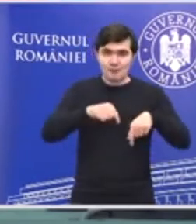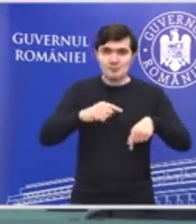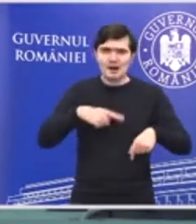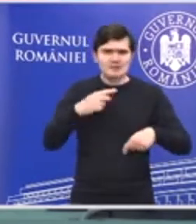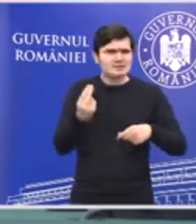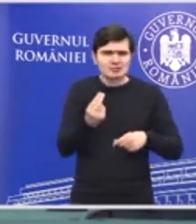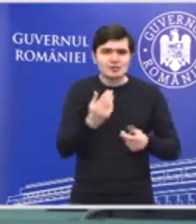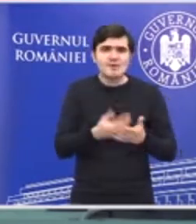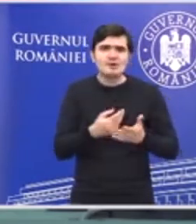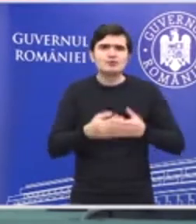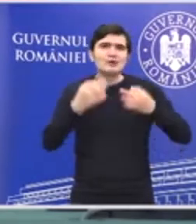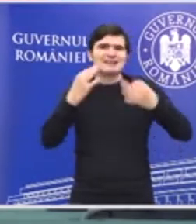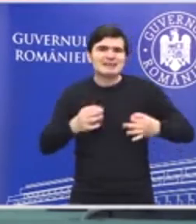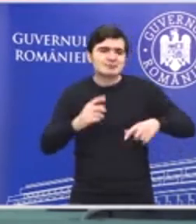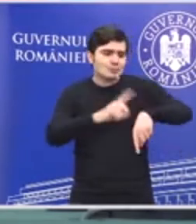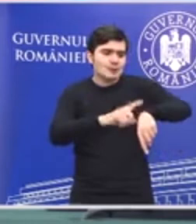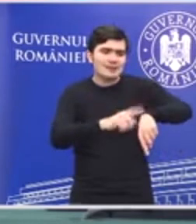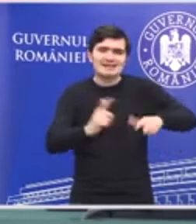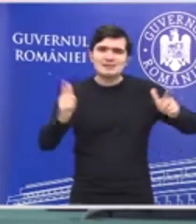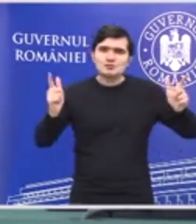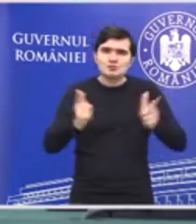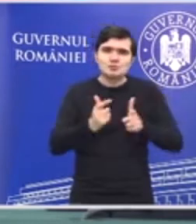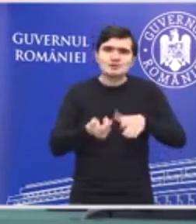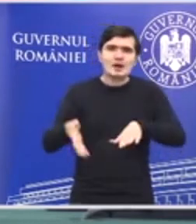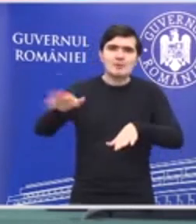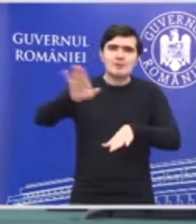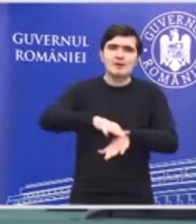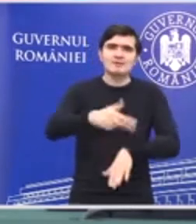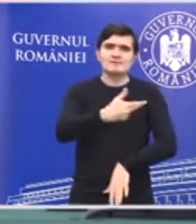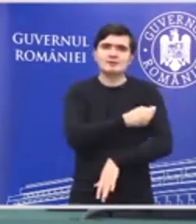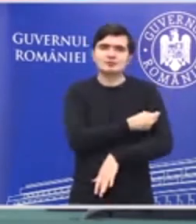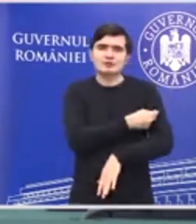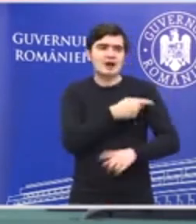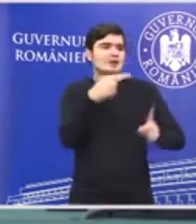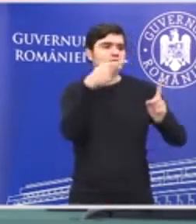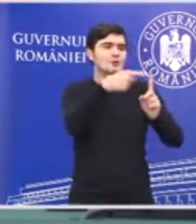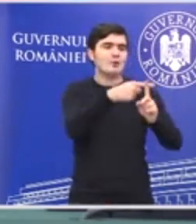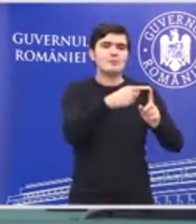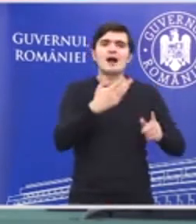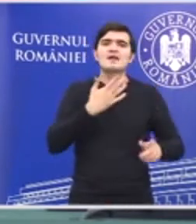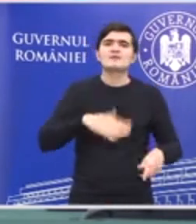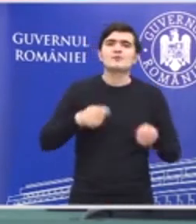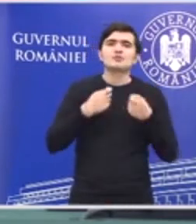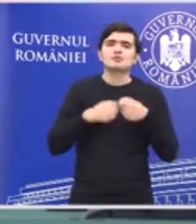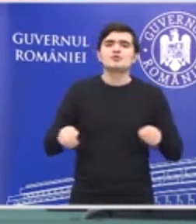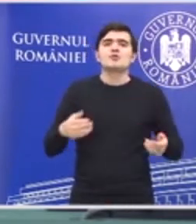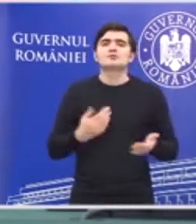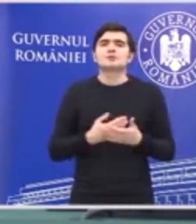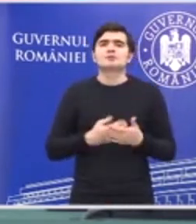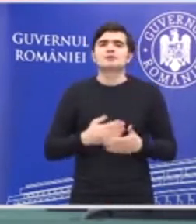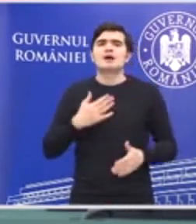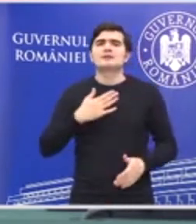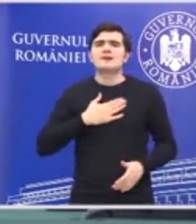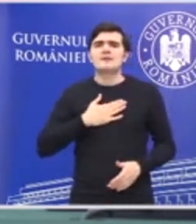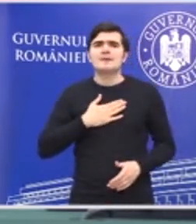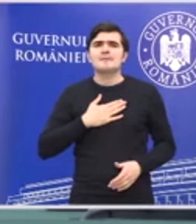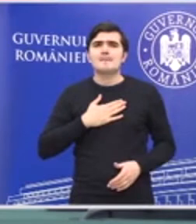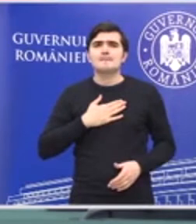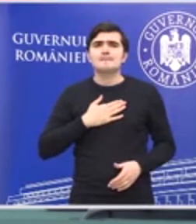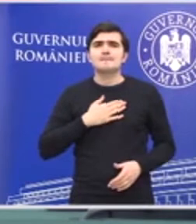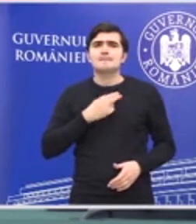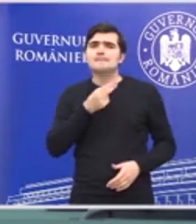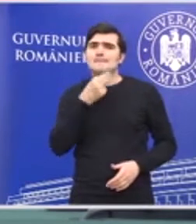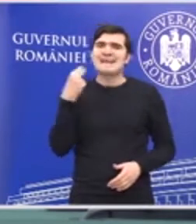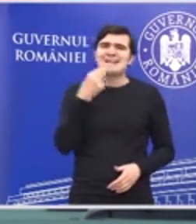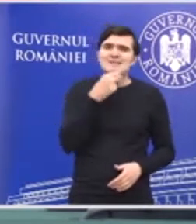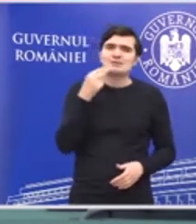de a asigura într-un timp scurt acoperirea vaccinală țintă, pe care ne-o dorim cu toții, pentru a avea efecte benefice în